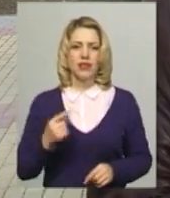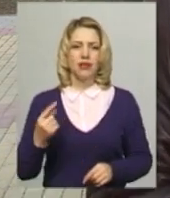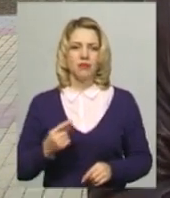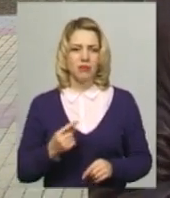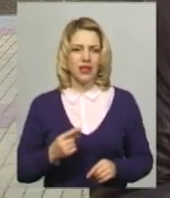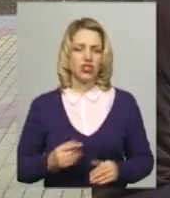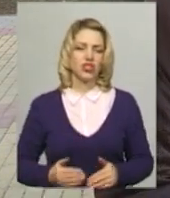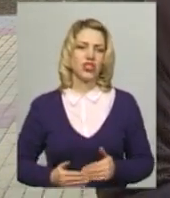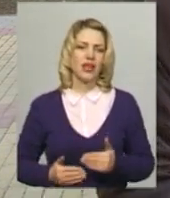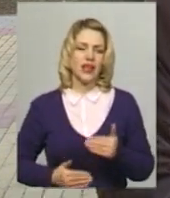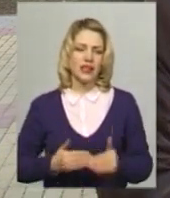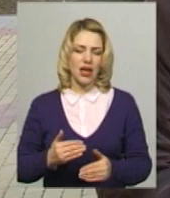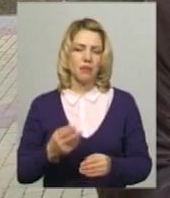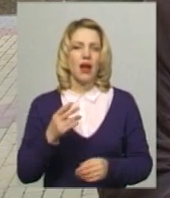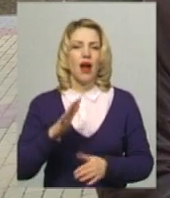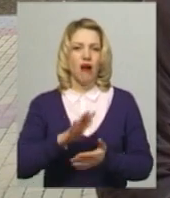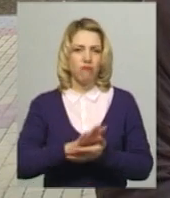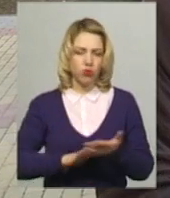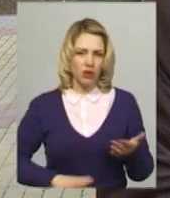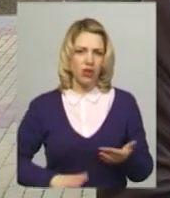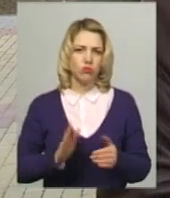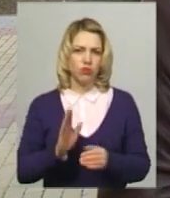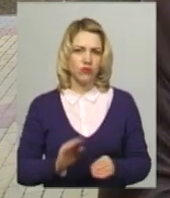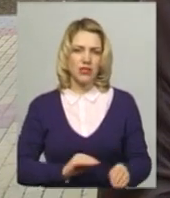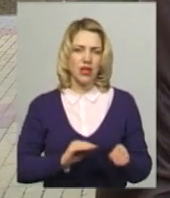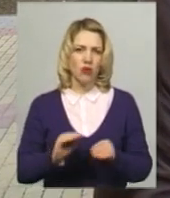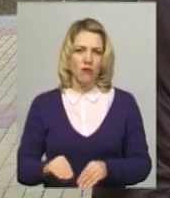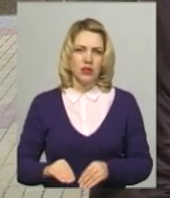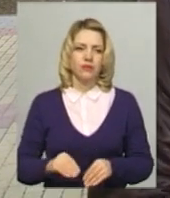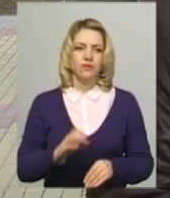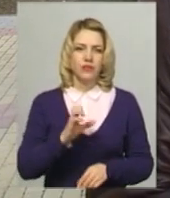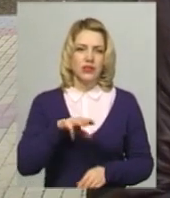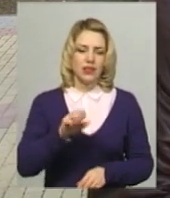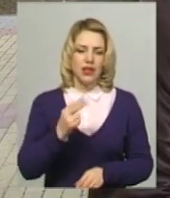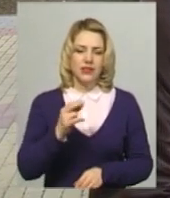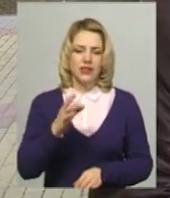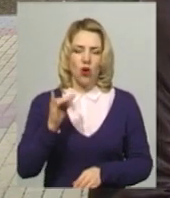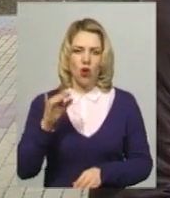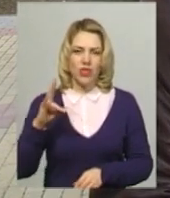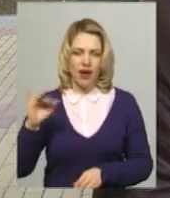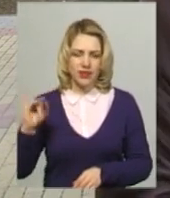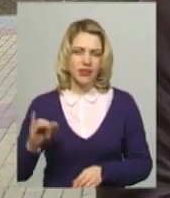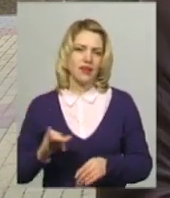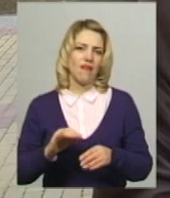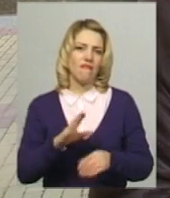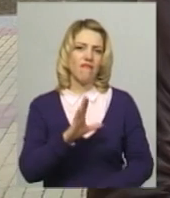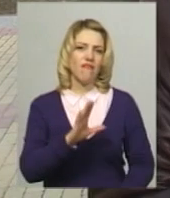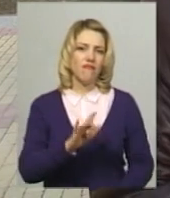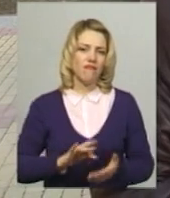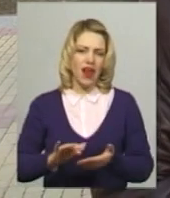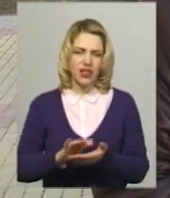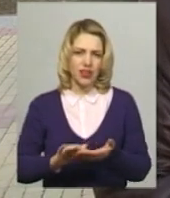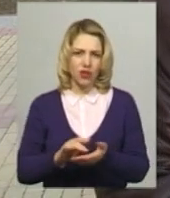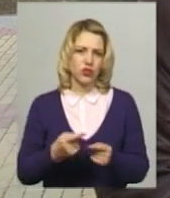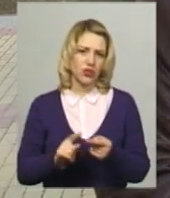будуть встановлені. В подальшому безпосередньо будуть встановлені стаціонарні валідатори, які також будуть розміщуватися в салонах